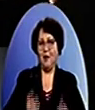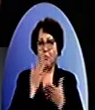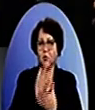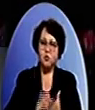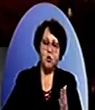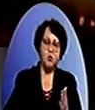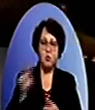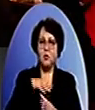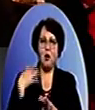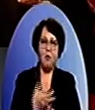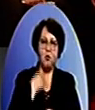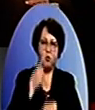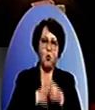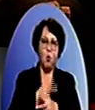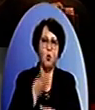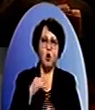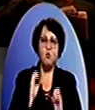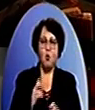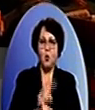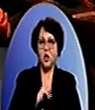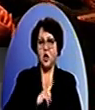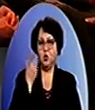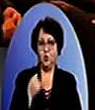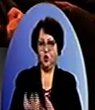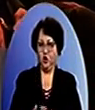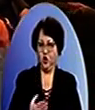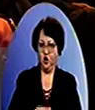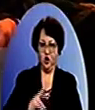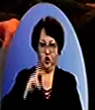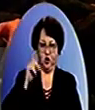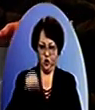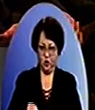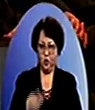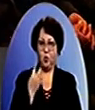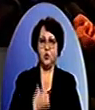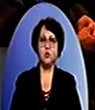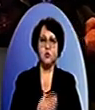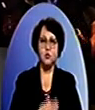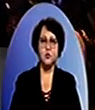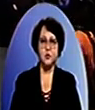хамгаалалтын тухай хуультай болсноор эрх зүйн шинжилгээний нэгэн үе өндөрлж байна гэж үзэж байна.